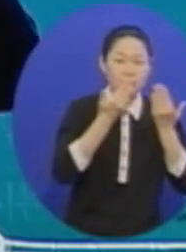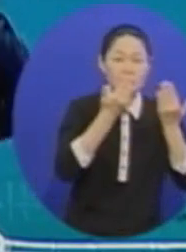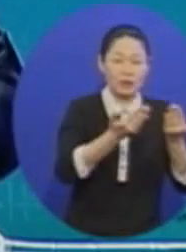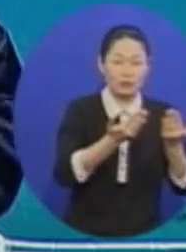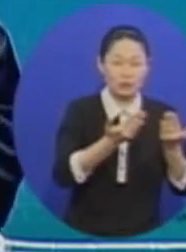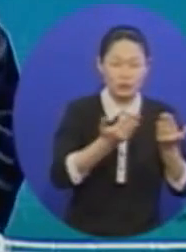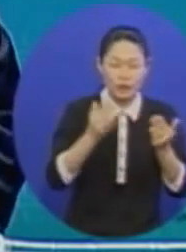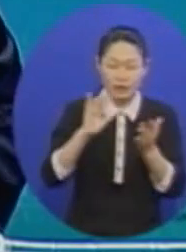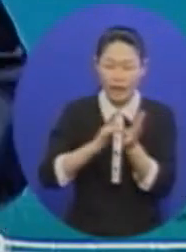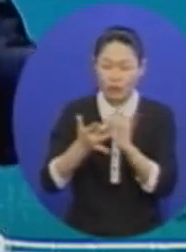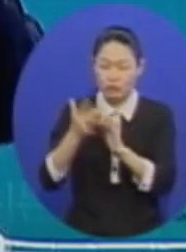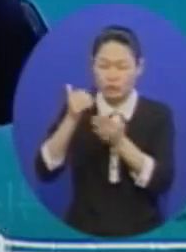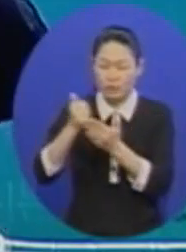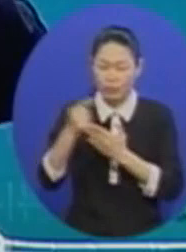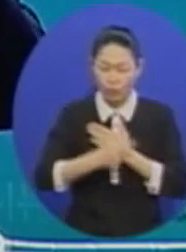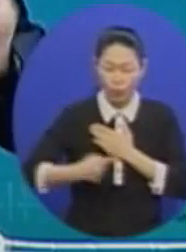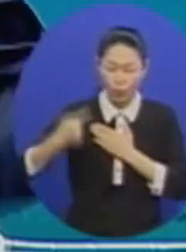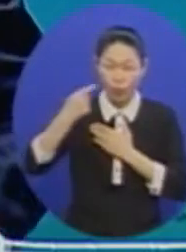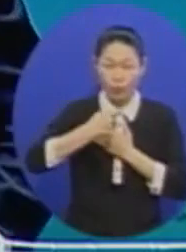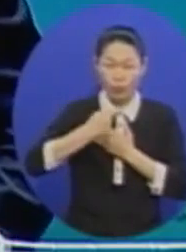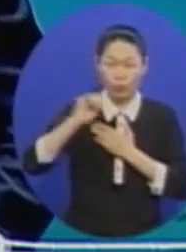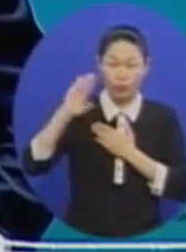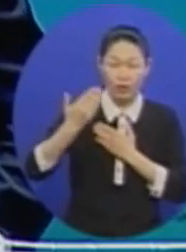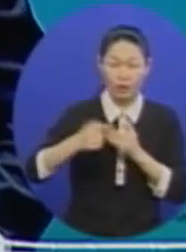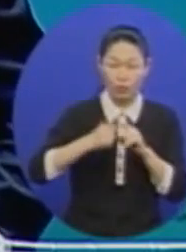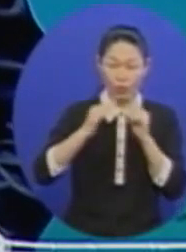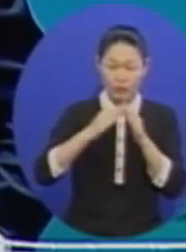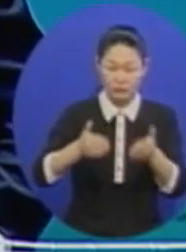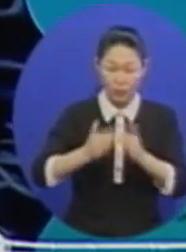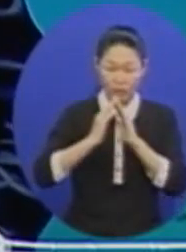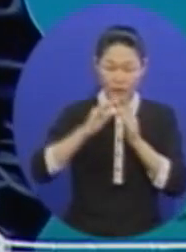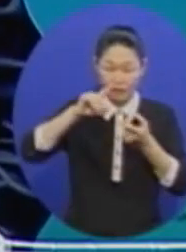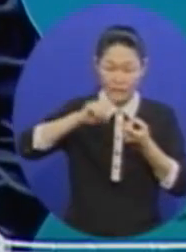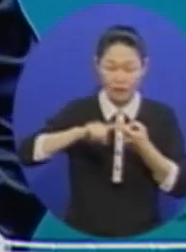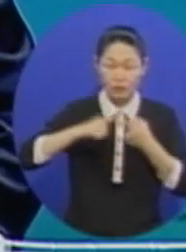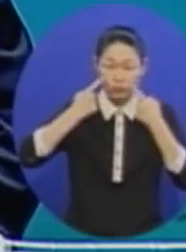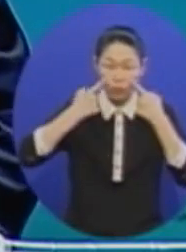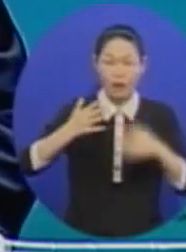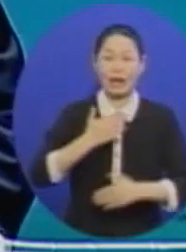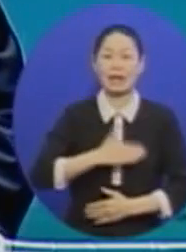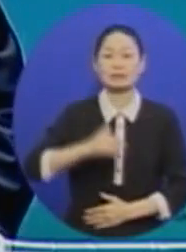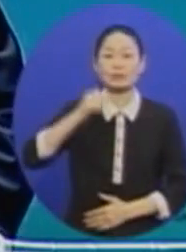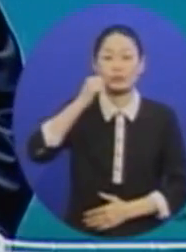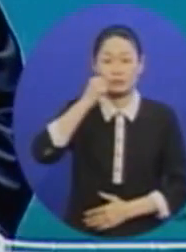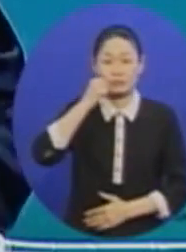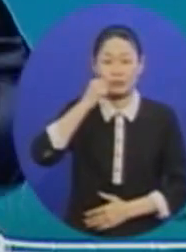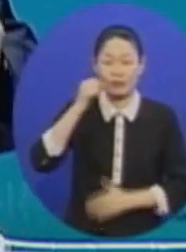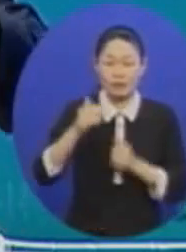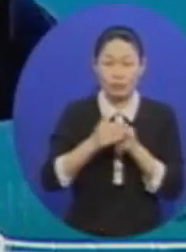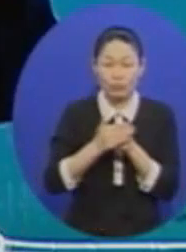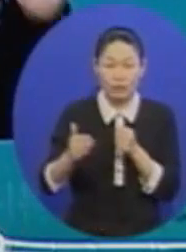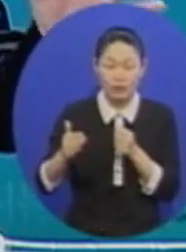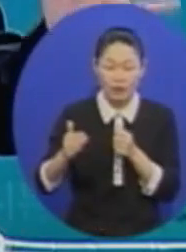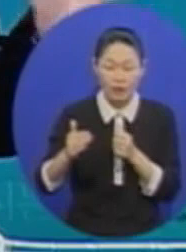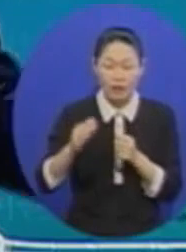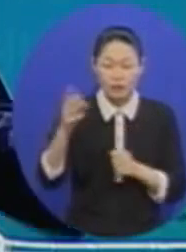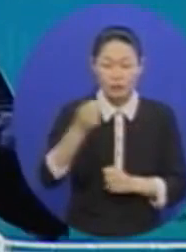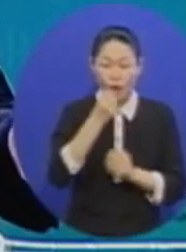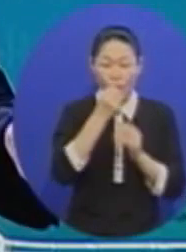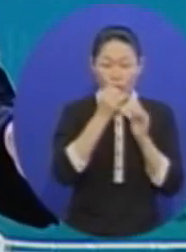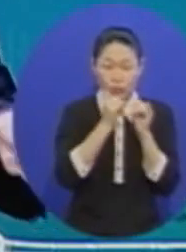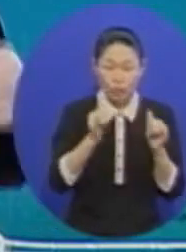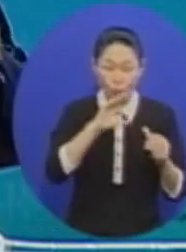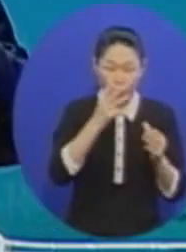몸인 교회를 세워야 한다는 것을 정확하게 몰랐어요 그래서 성도를 온전케 하기